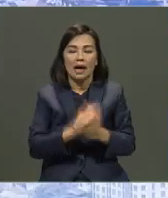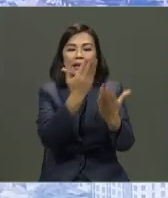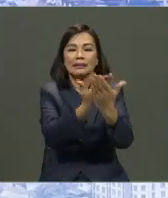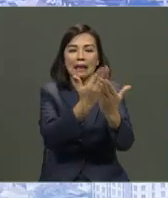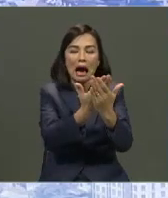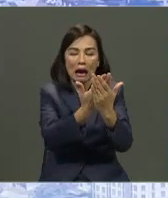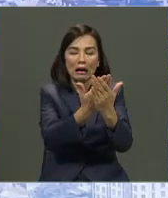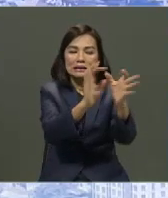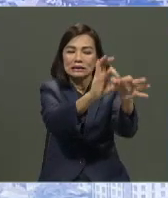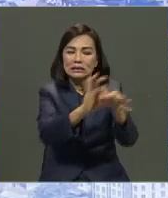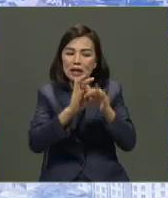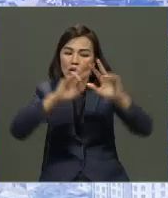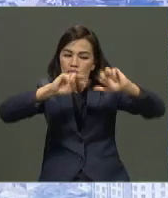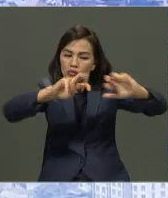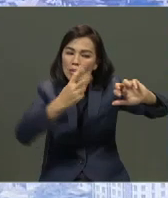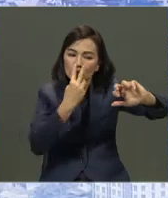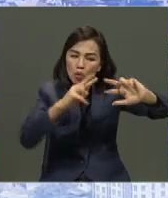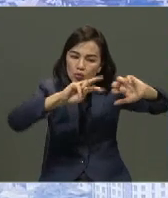ฉุกเฉินนี้เจตนาไม่ได้เพื่ออะไรครับไม่สามารถที่จะไปตามเรื่องของทางการเงินทางLINE